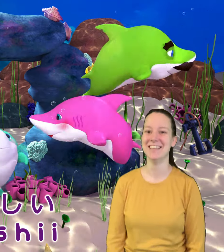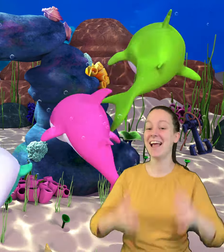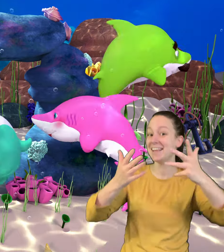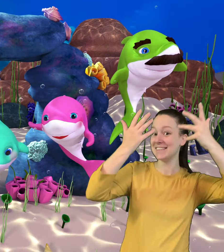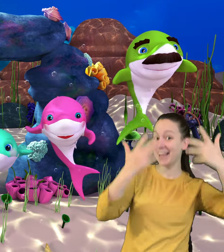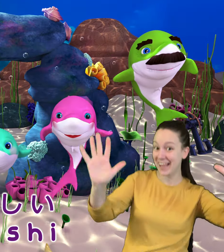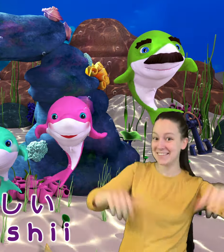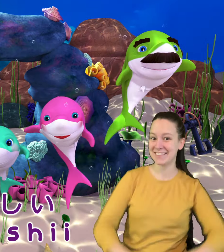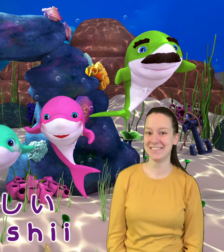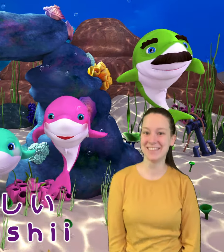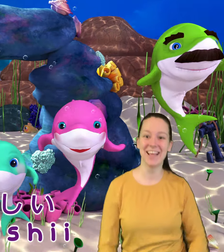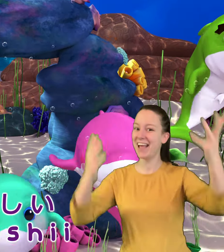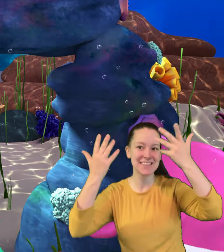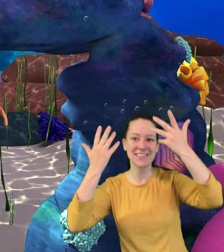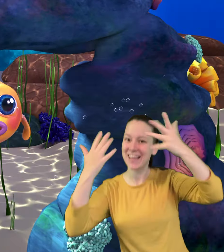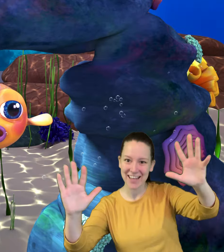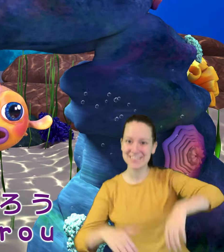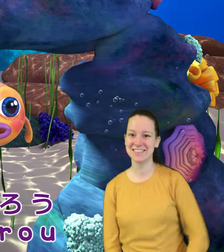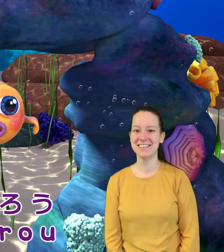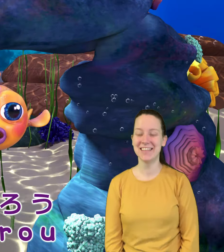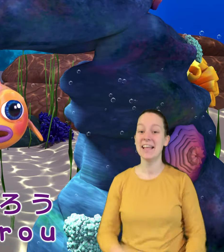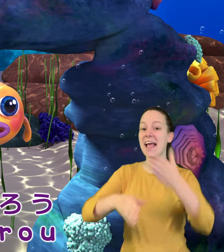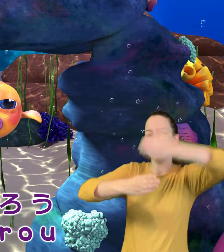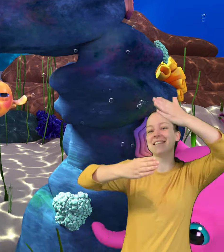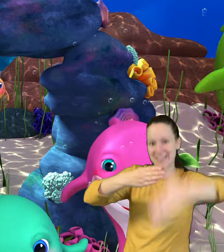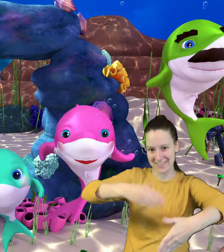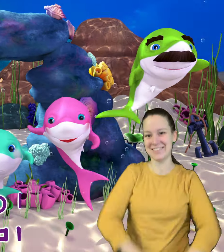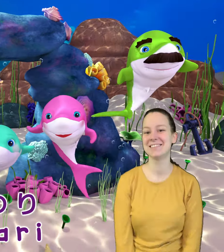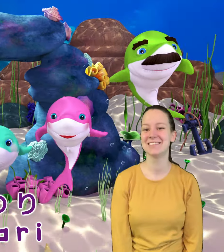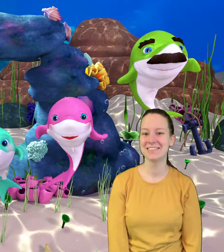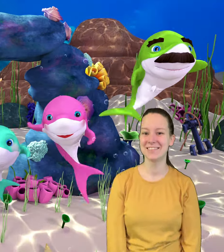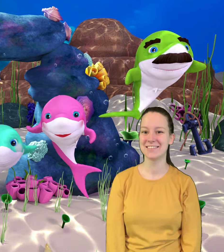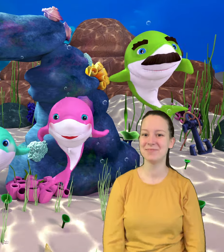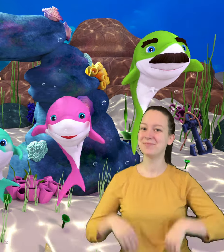嬉しい楽しい驚